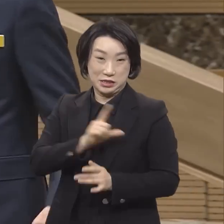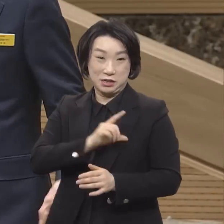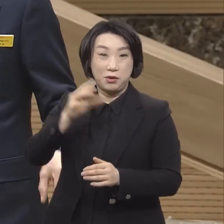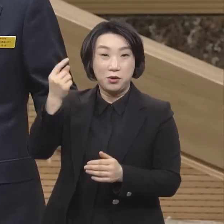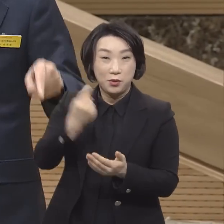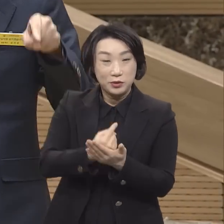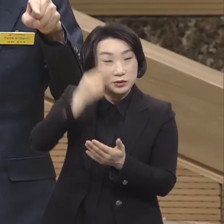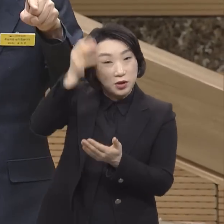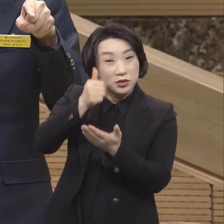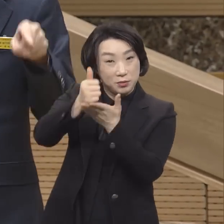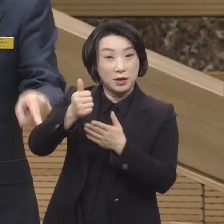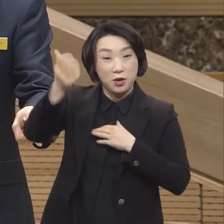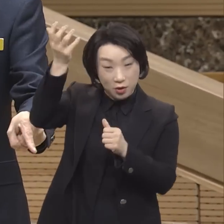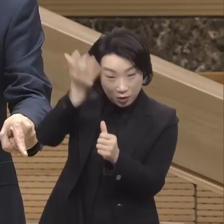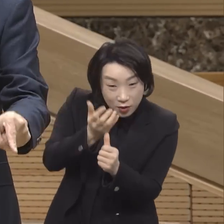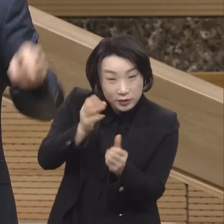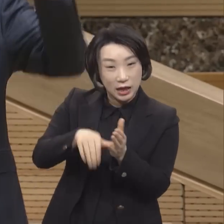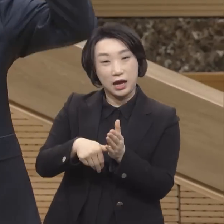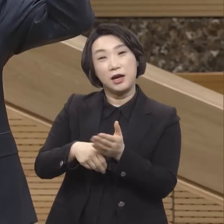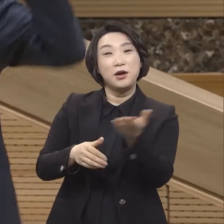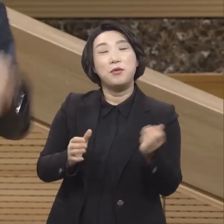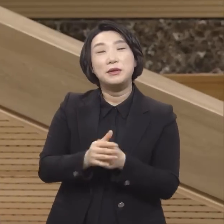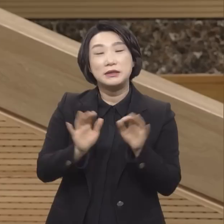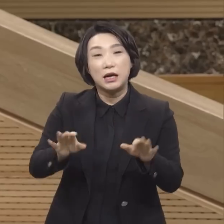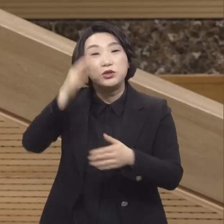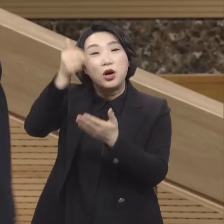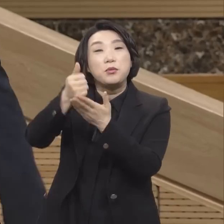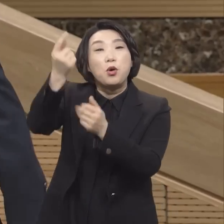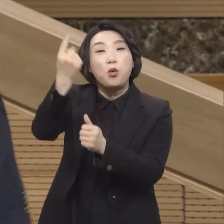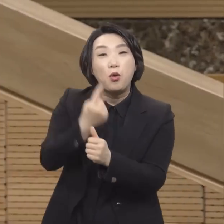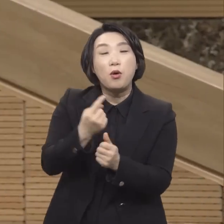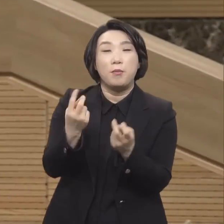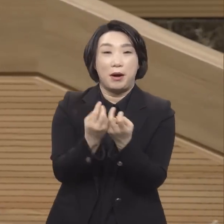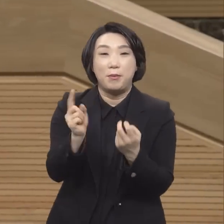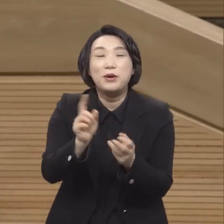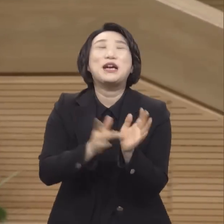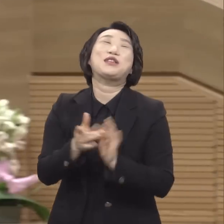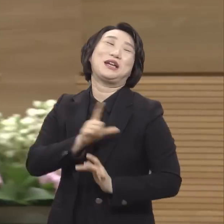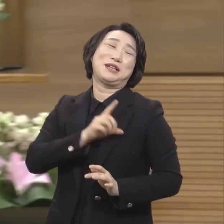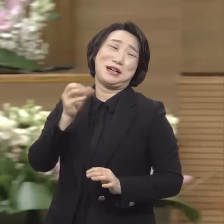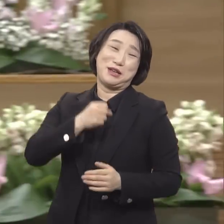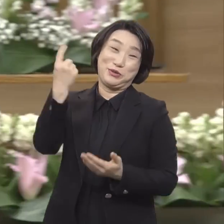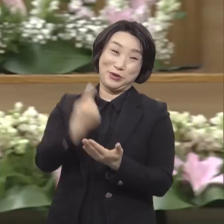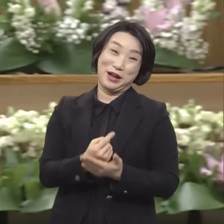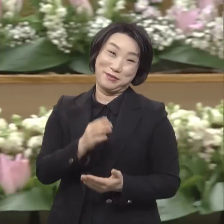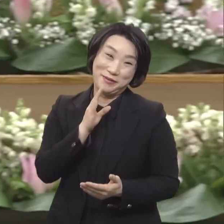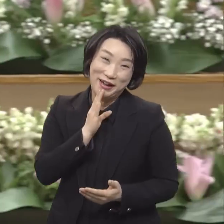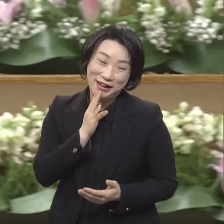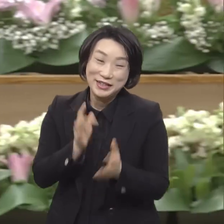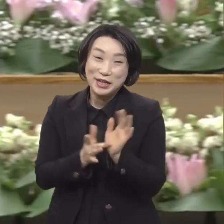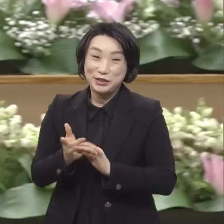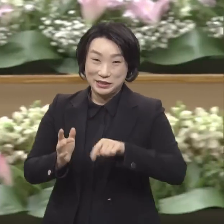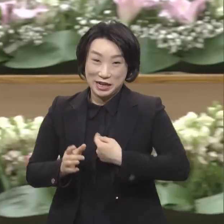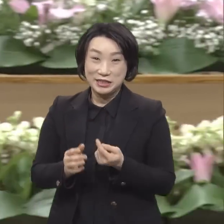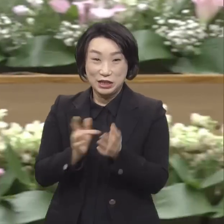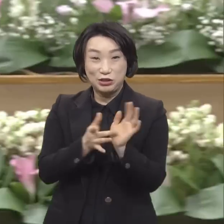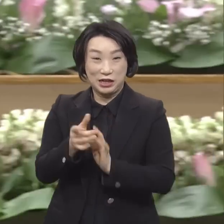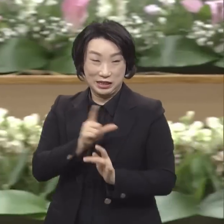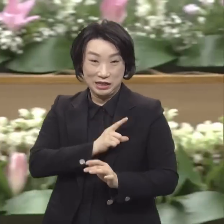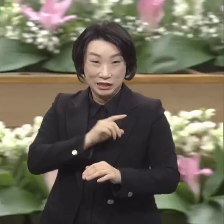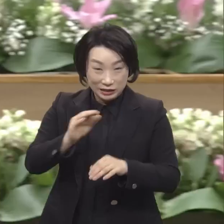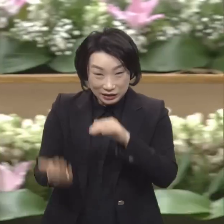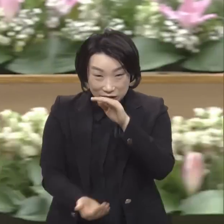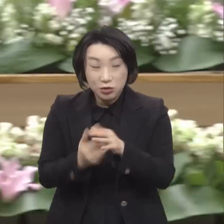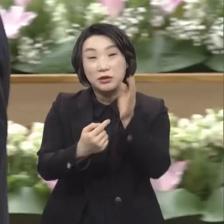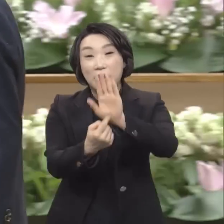때에 성령님도 누구 이름으로 오시냐? 예수의 이름으로 오신다 이 말. 예수는 자기 자신이 예수의 이름을 이루실